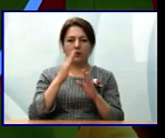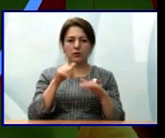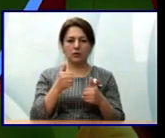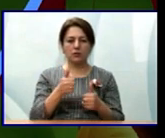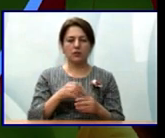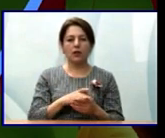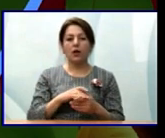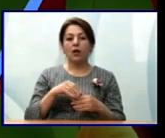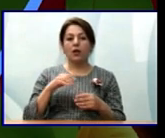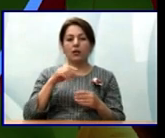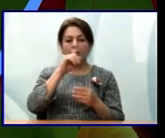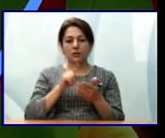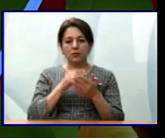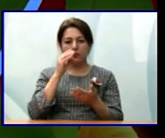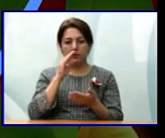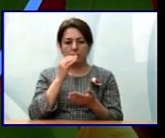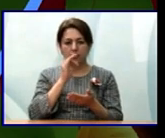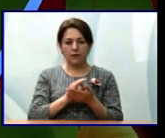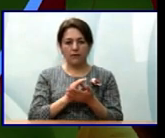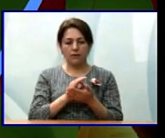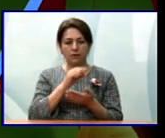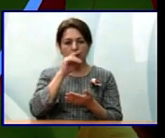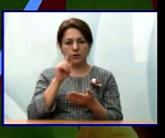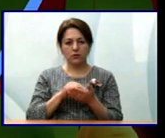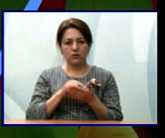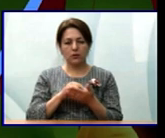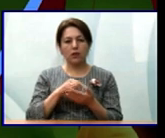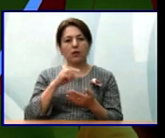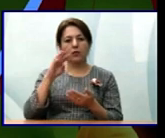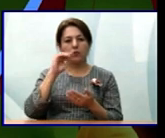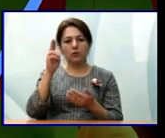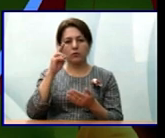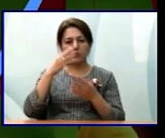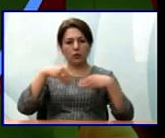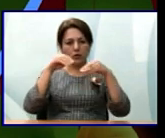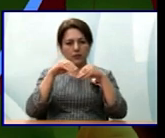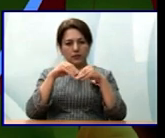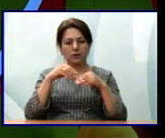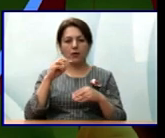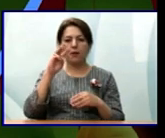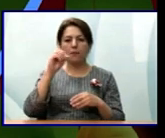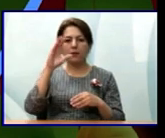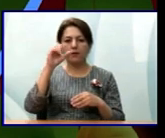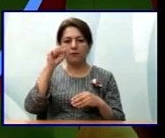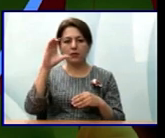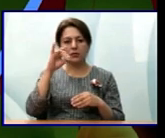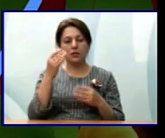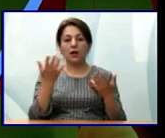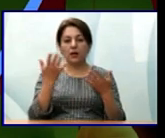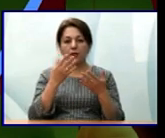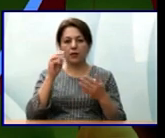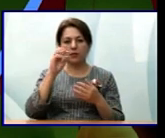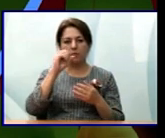savol. Tokdoshlar oilasi vakillarining mevasi qanday meva turiga